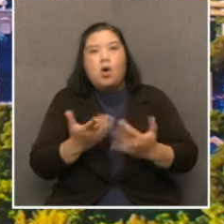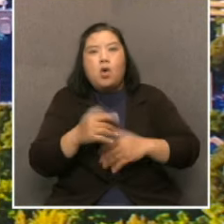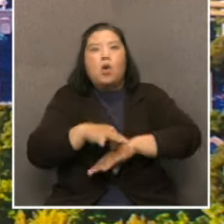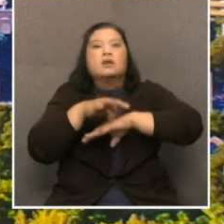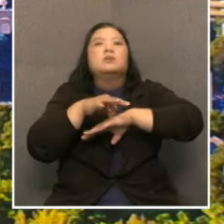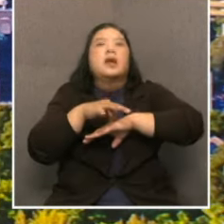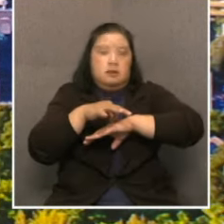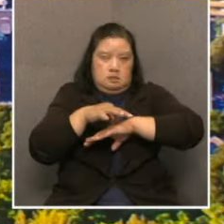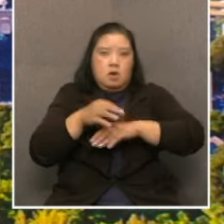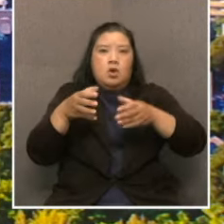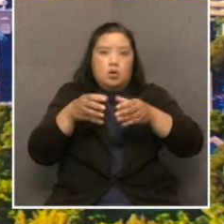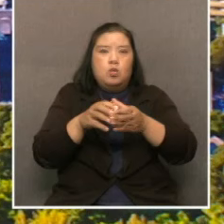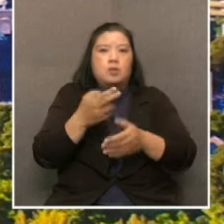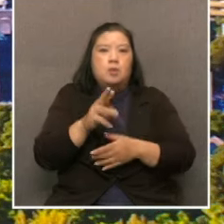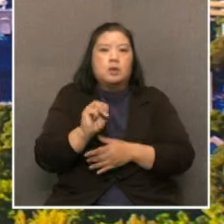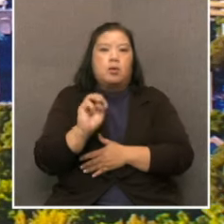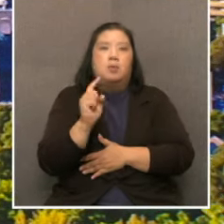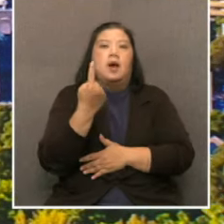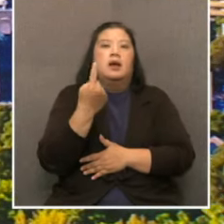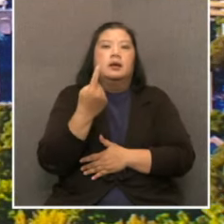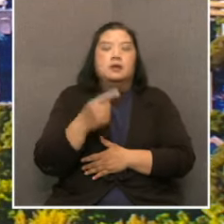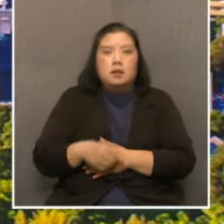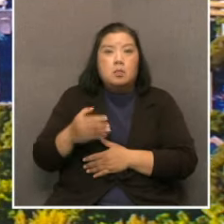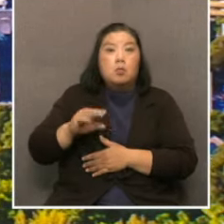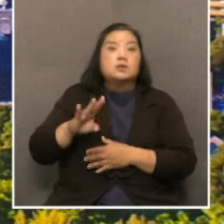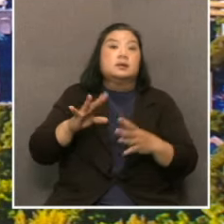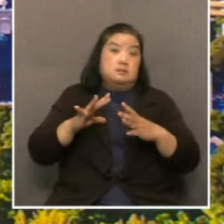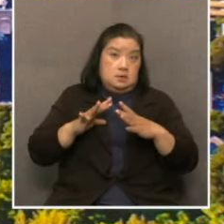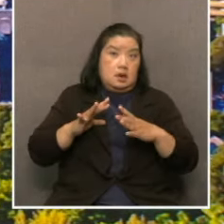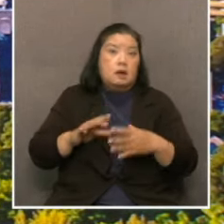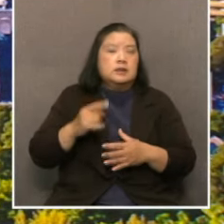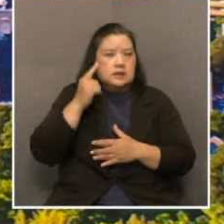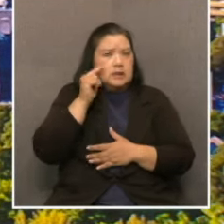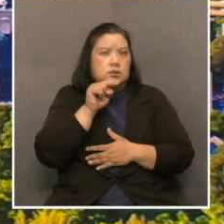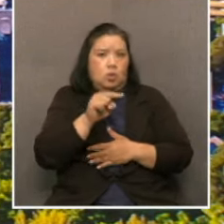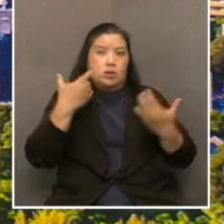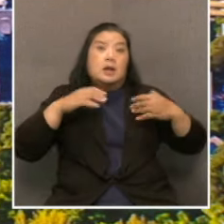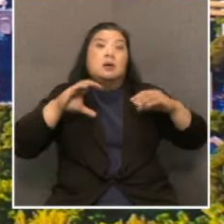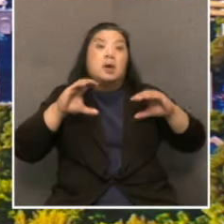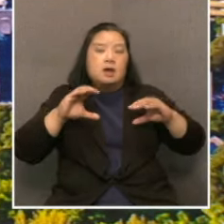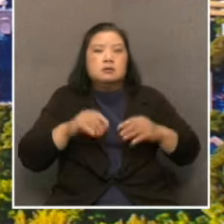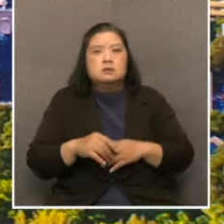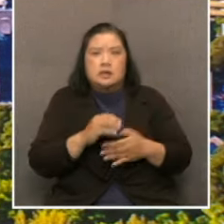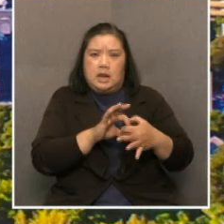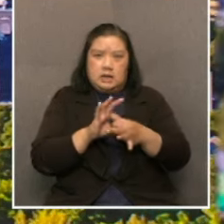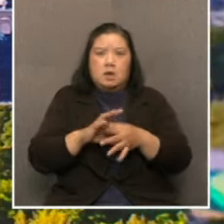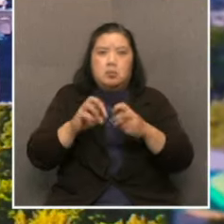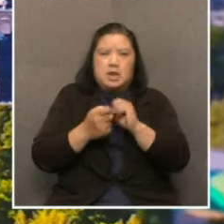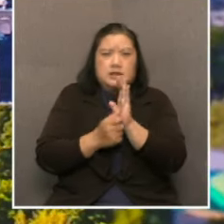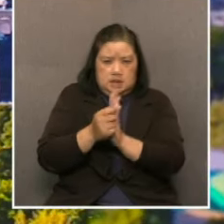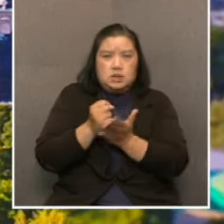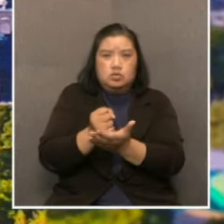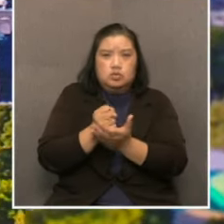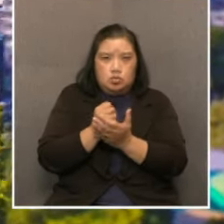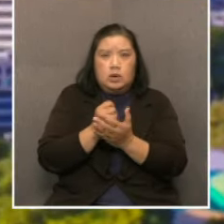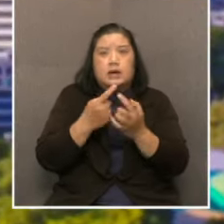ใหม่นะคะทางฝั่งของภาคเอกชนก็มีความเชื่อมั่นนะคะว่ารัฐบาลชุดใหม่นี้จะช่วยแก้ปัญหาเศรษฐกิจได้แต่จะต้องรอไปจ